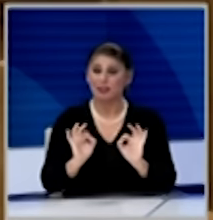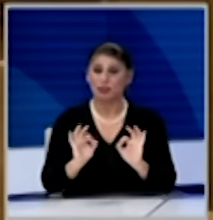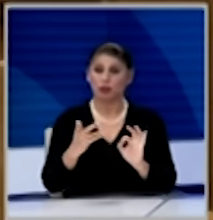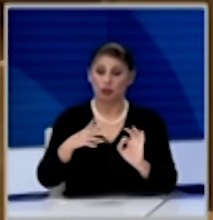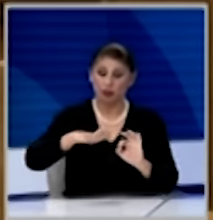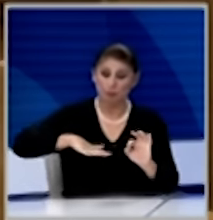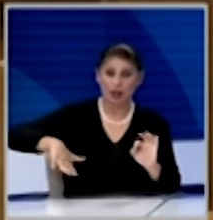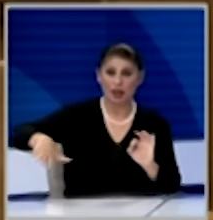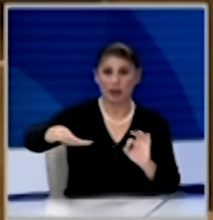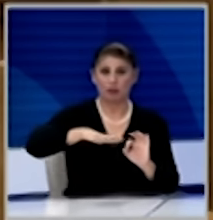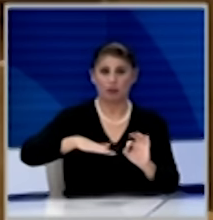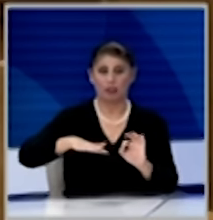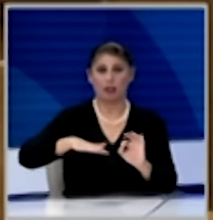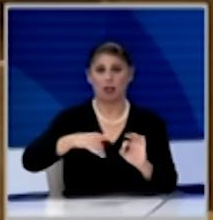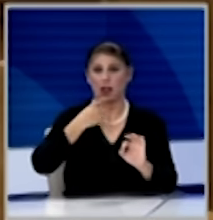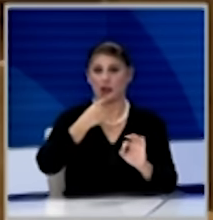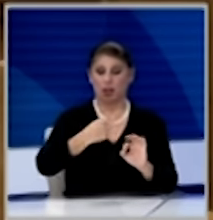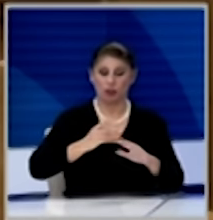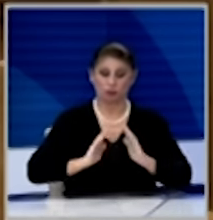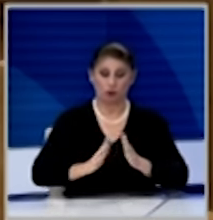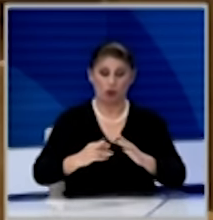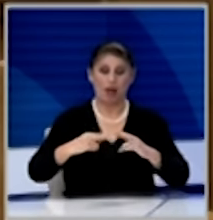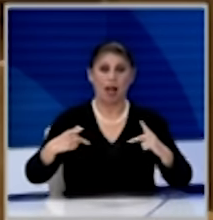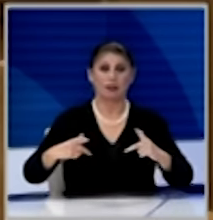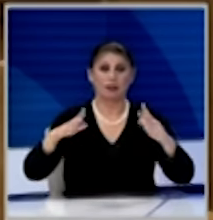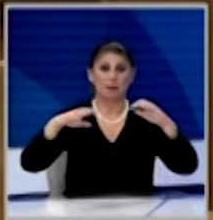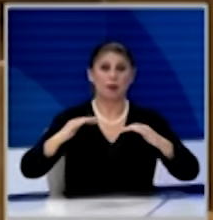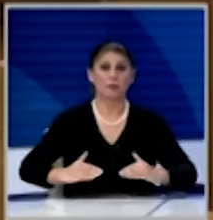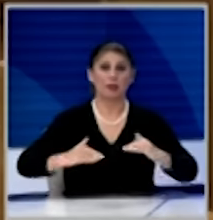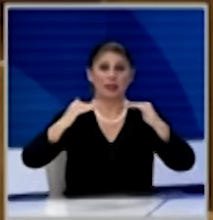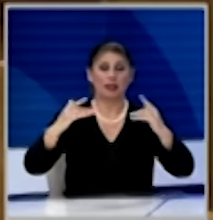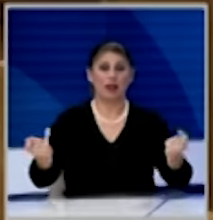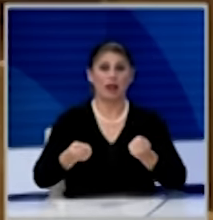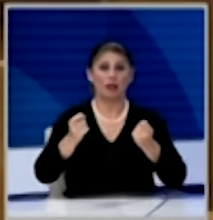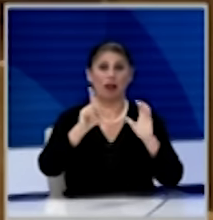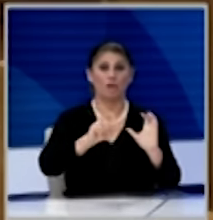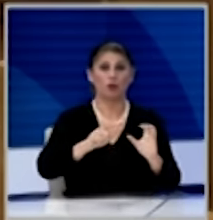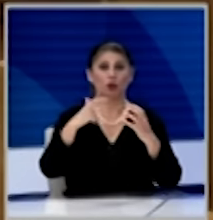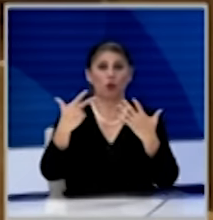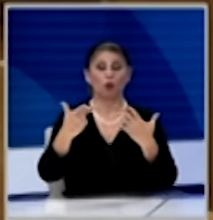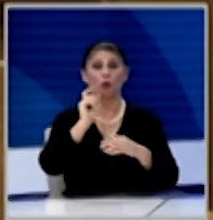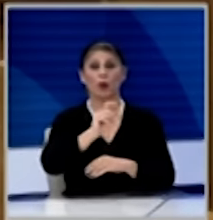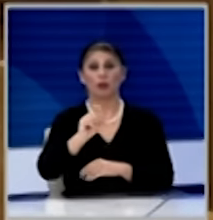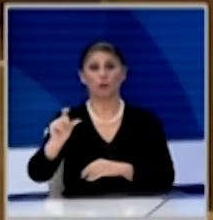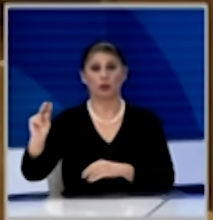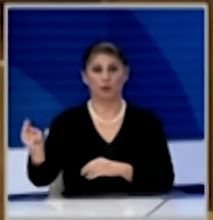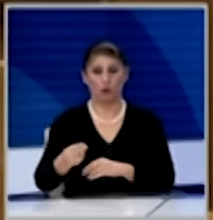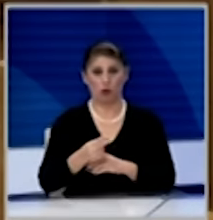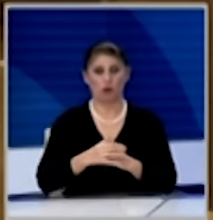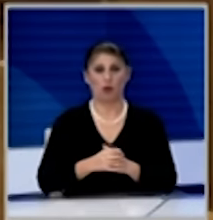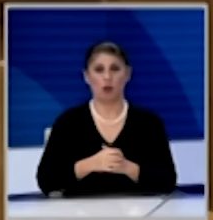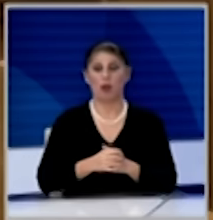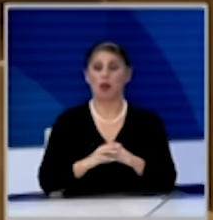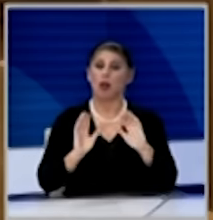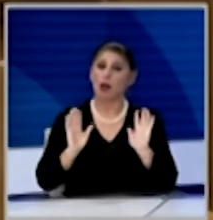πως η περιφέρεια αναφέρει ότι προχωράει σε αντιπλημμυρικά έργα αξίας 78 εκατομμυρίων ερώ